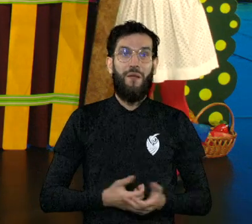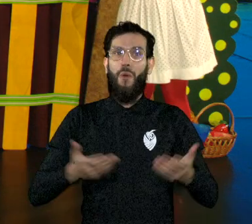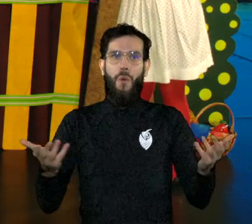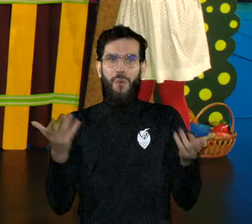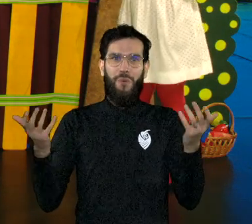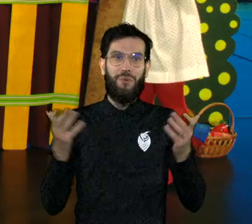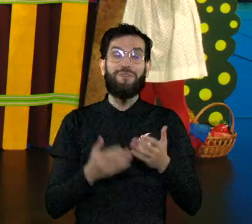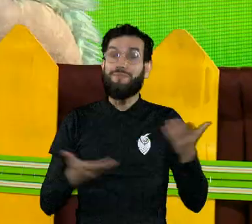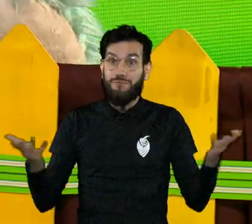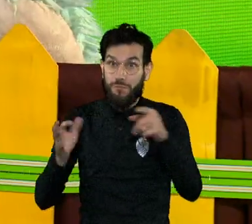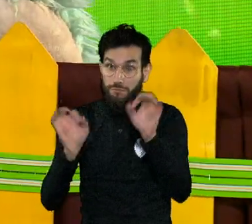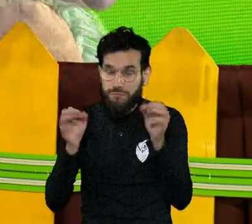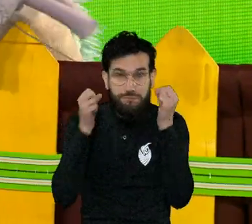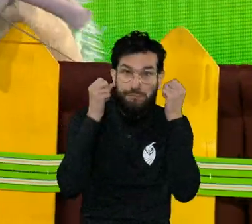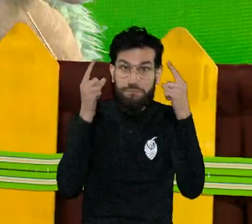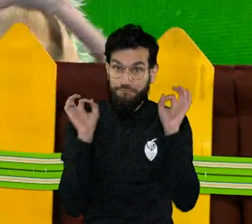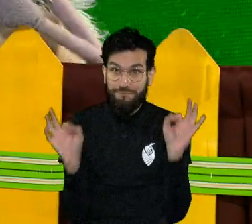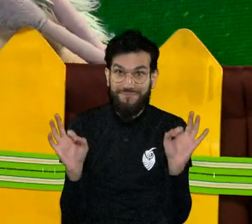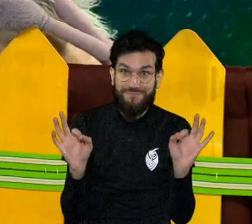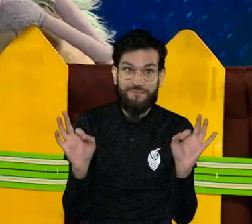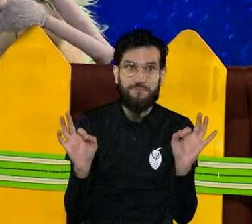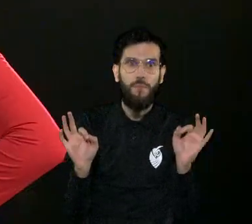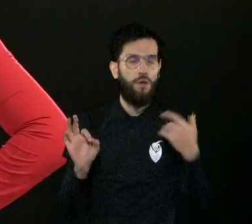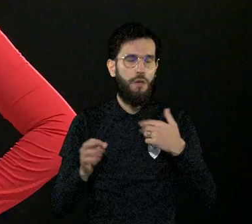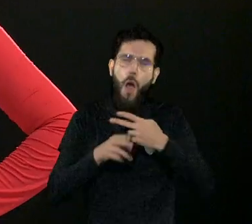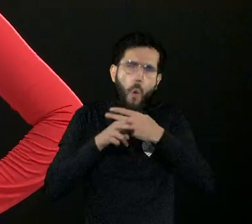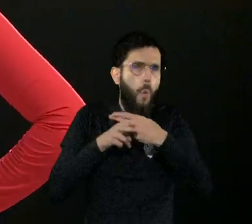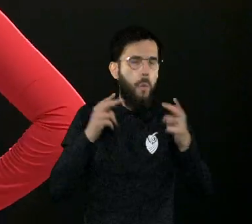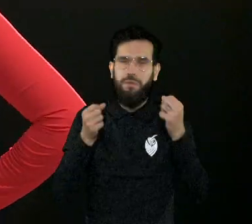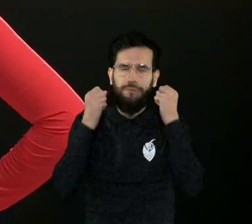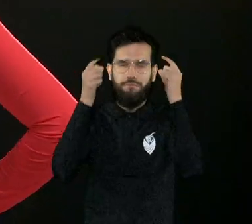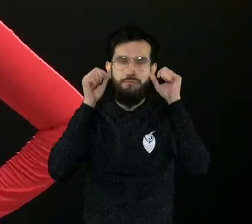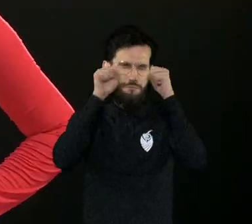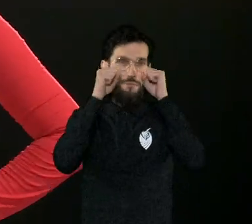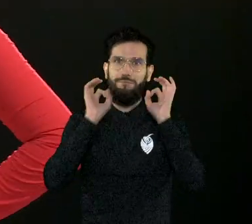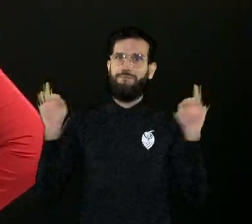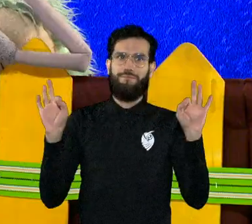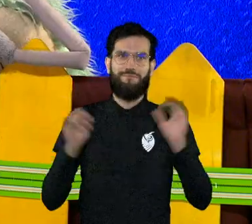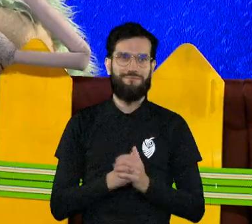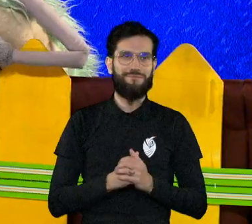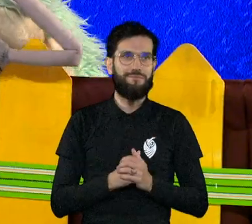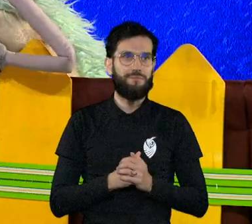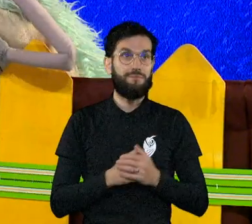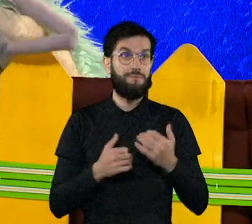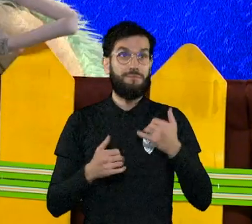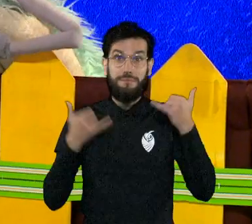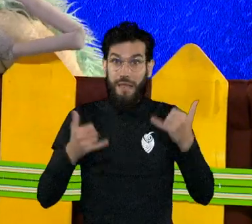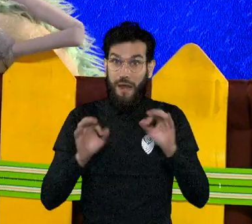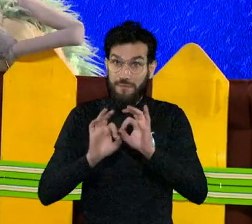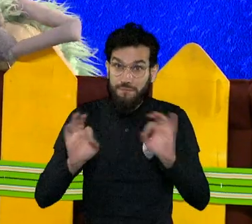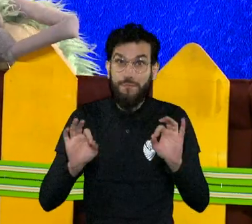Tak čo, kamoši, prebrali ste sa? No ja som už úplne prebratá. No tak keď sme sa všetci prebrali, tak